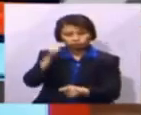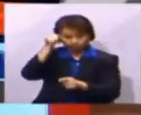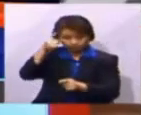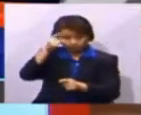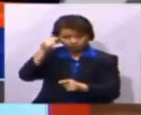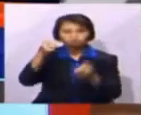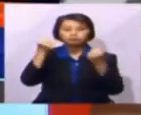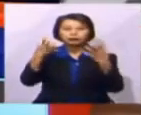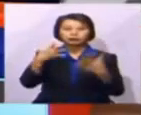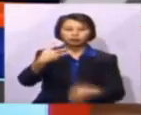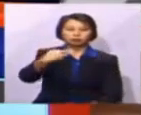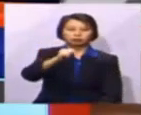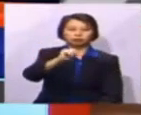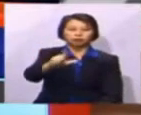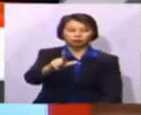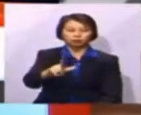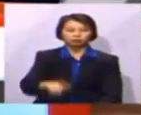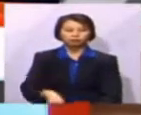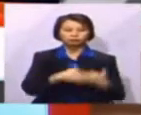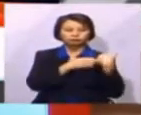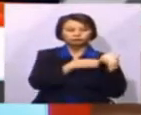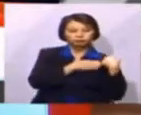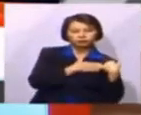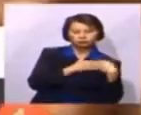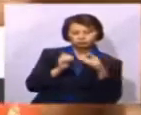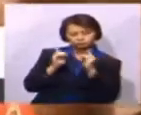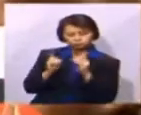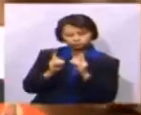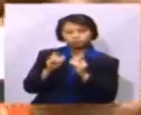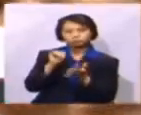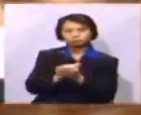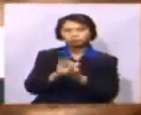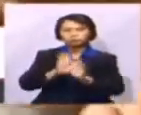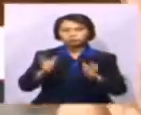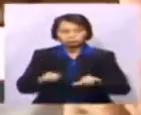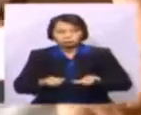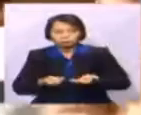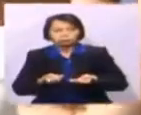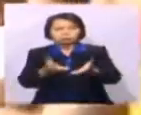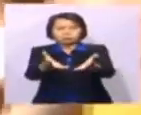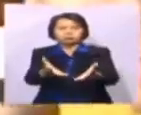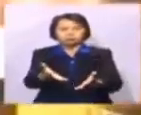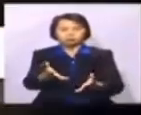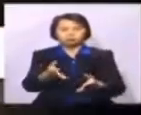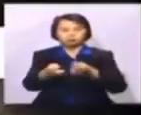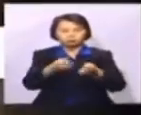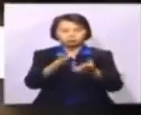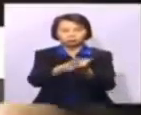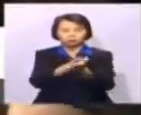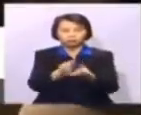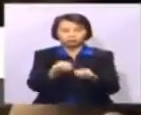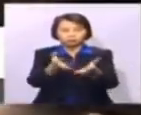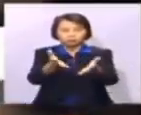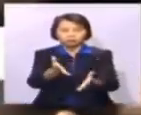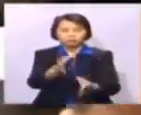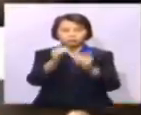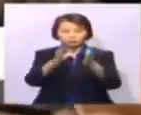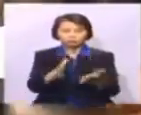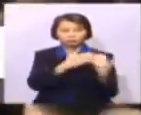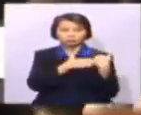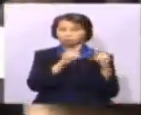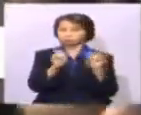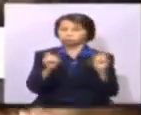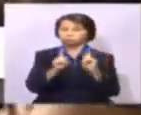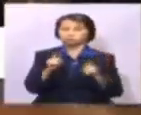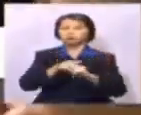memahami banyak perkara. Jelasnya, tanggungjawab mendidik nilai itu bukan diserahkan sepenuhnya kepada pengurusan sekolah dan guru-guru.